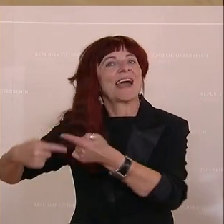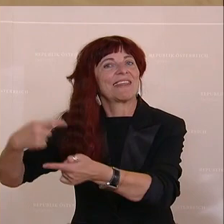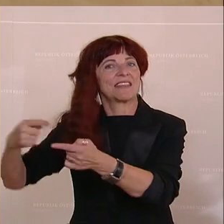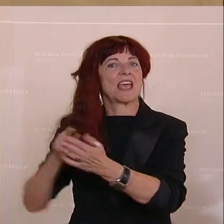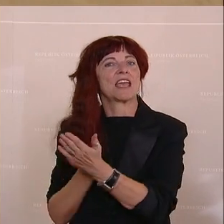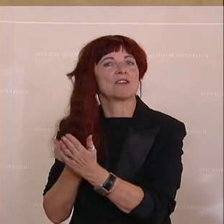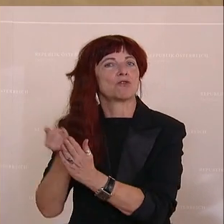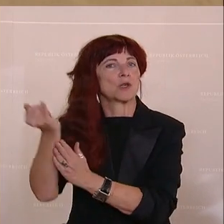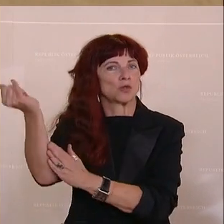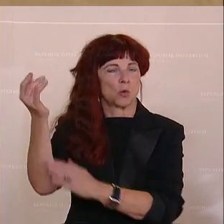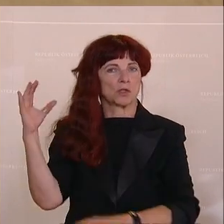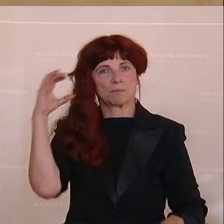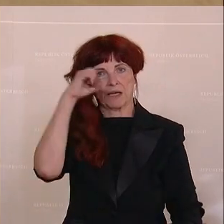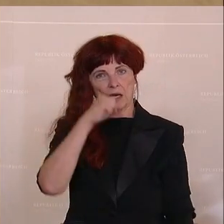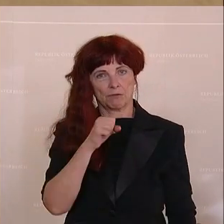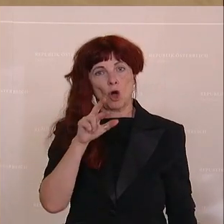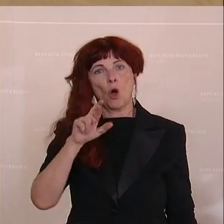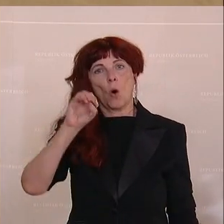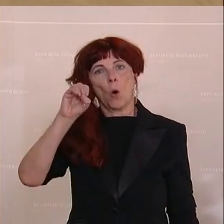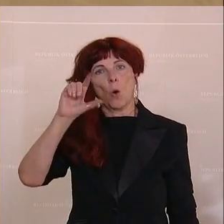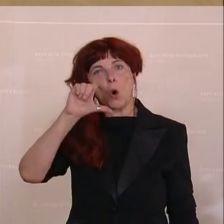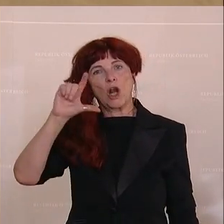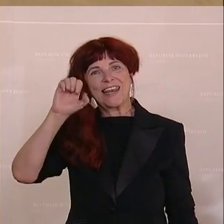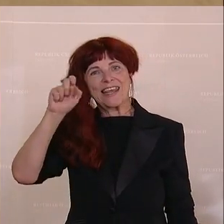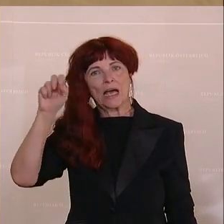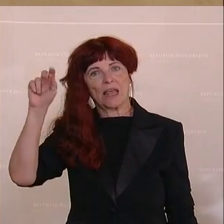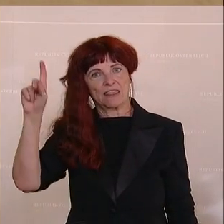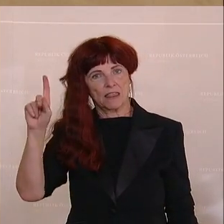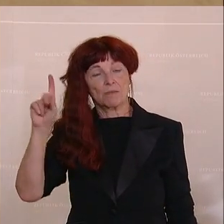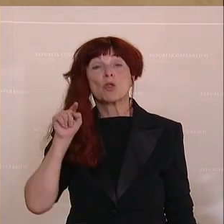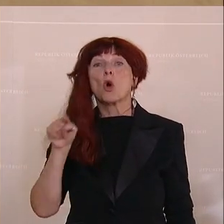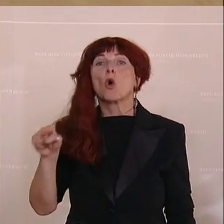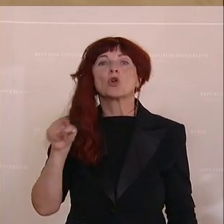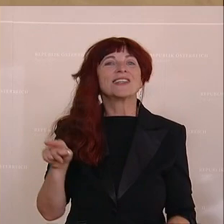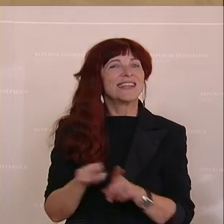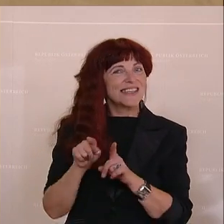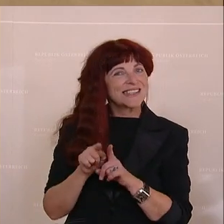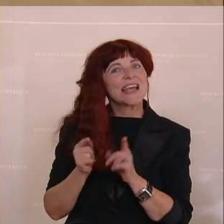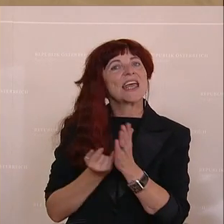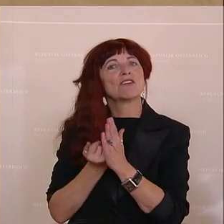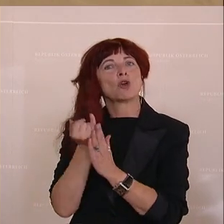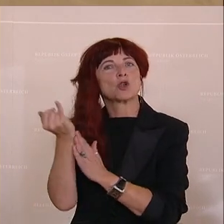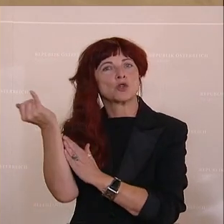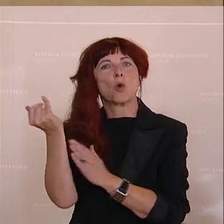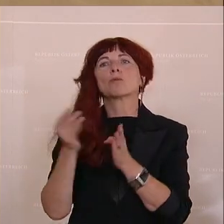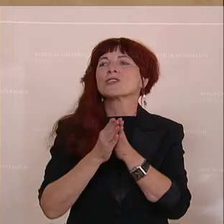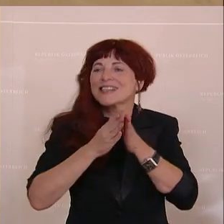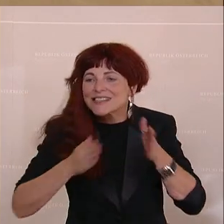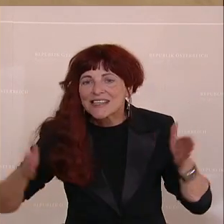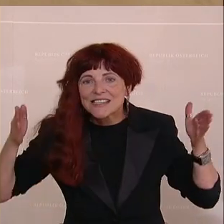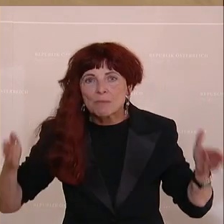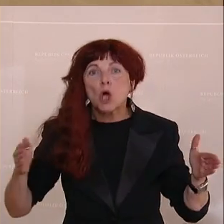den Kollektivvertragsverhandlungen heuer auch kennen. Und diese Inflation geht eben über 12 Monate und über diesen Zeitraum wird die